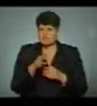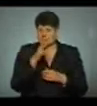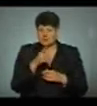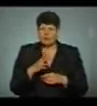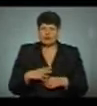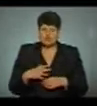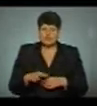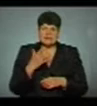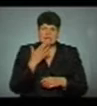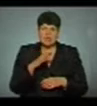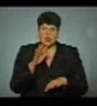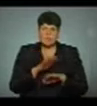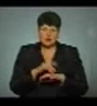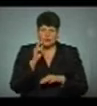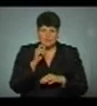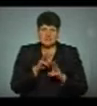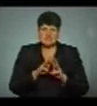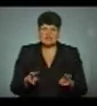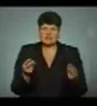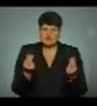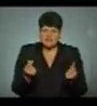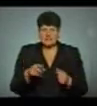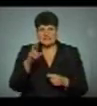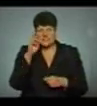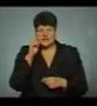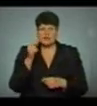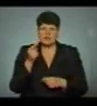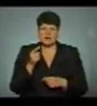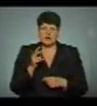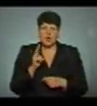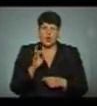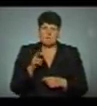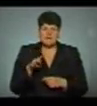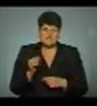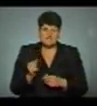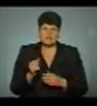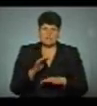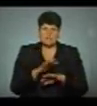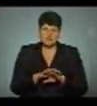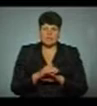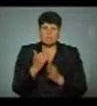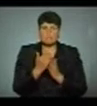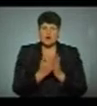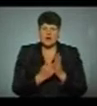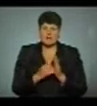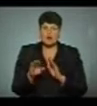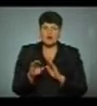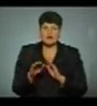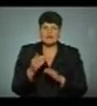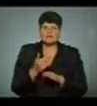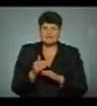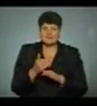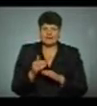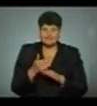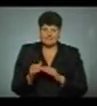Національного банку України, Міністерства фінансів, державних і комерційних банків програму кредитних канікул для малого і середнього